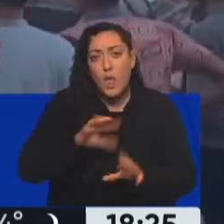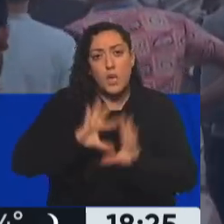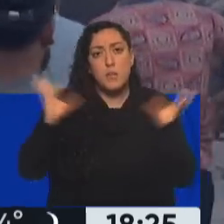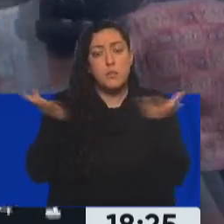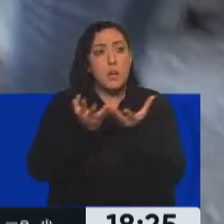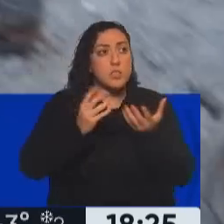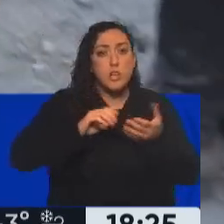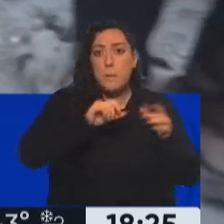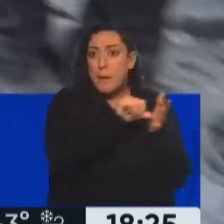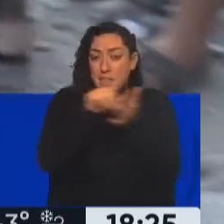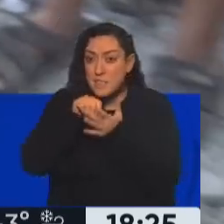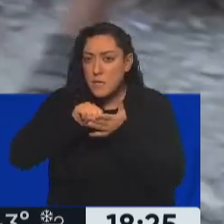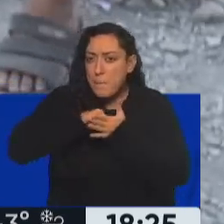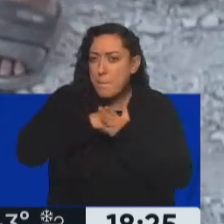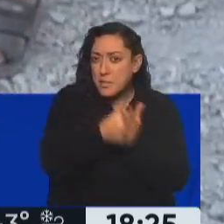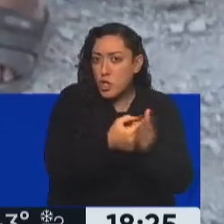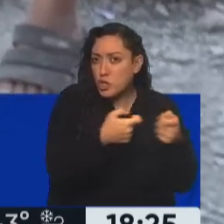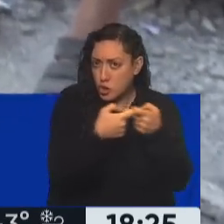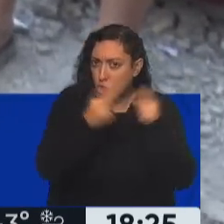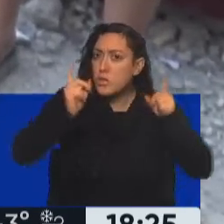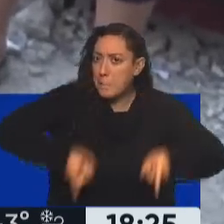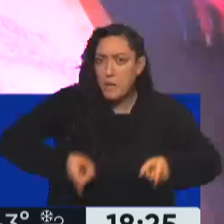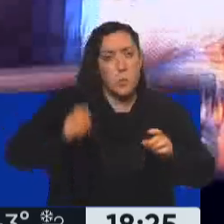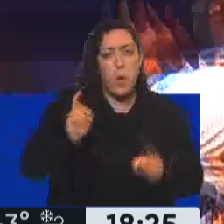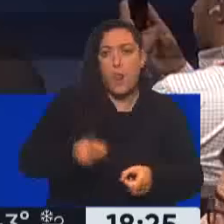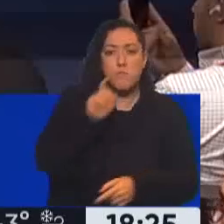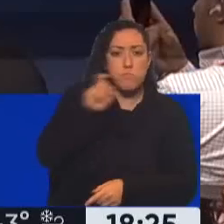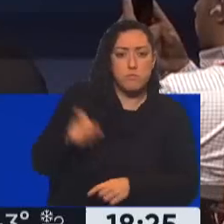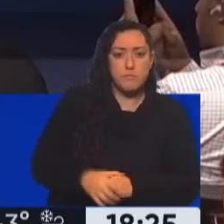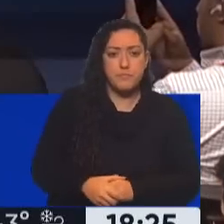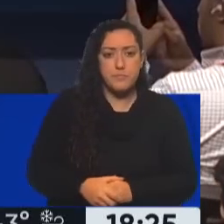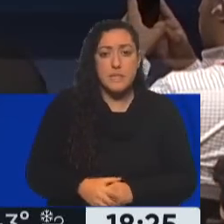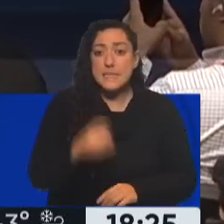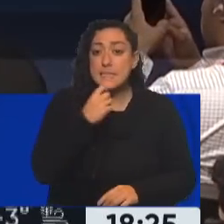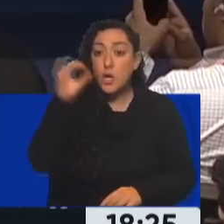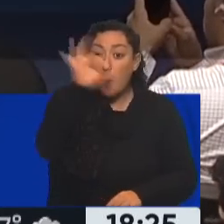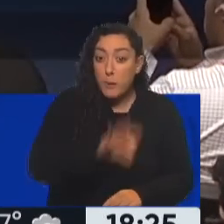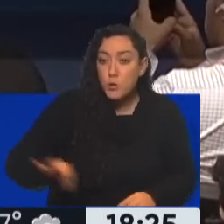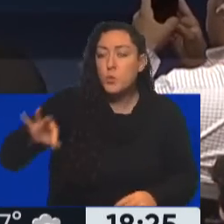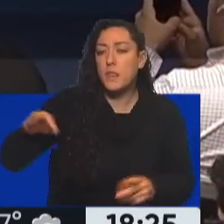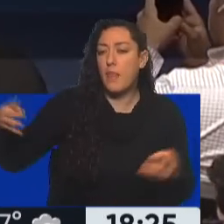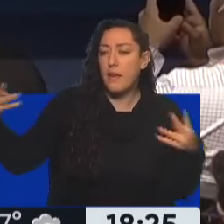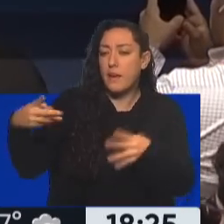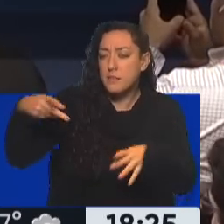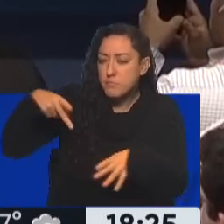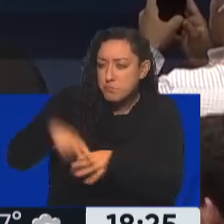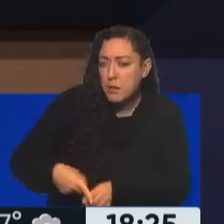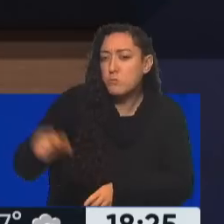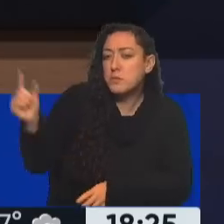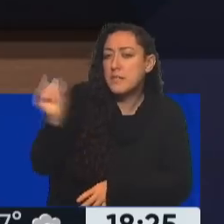ya provienen de sus principales aliados. אם תהיה הזדמנות להפסקת אש